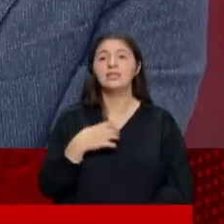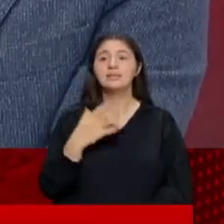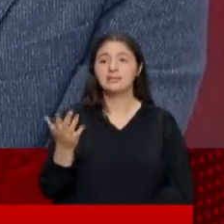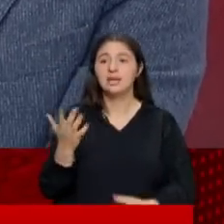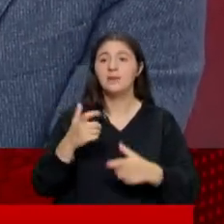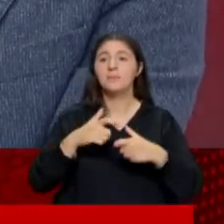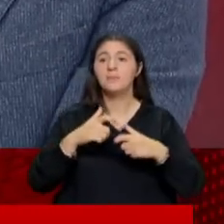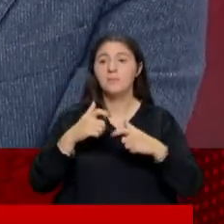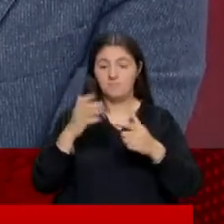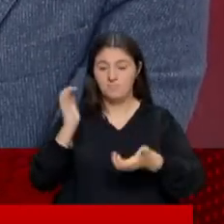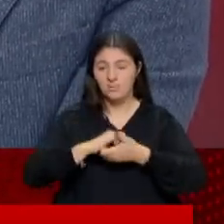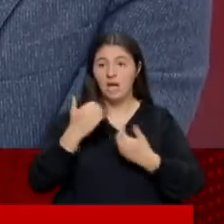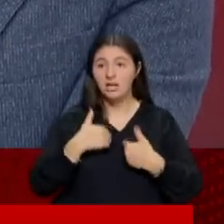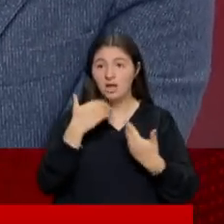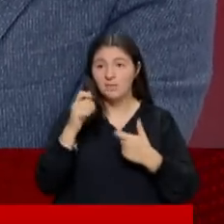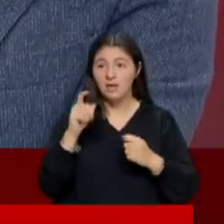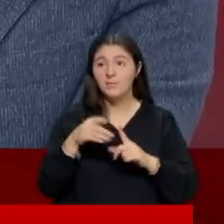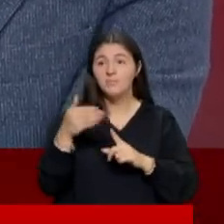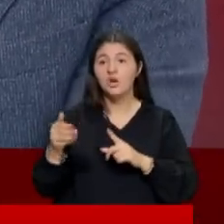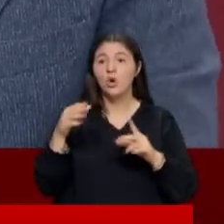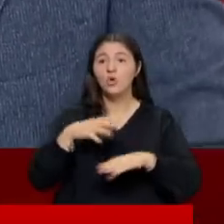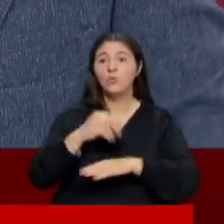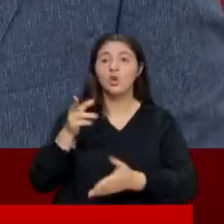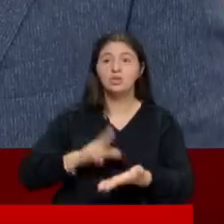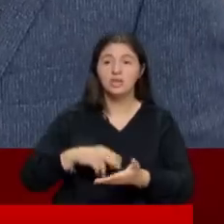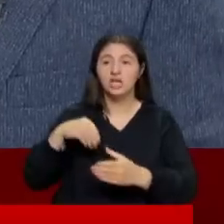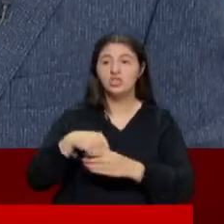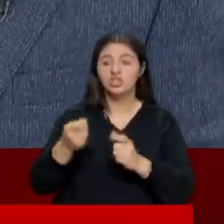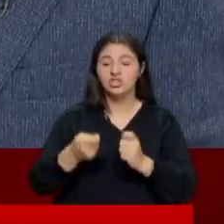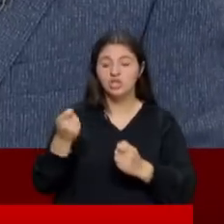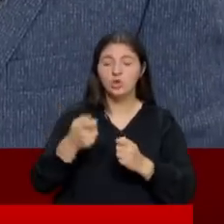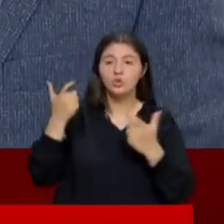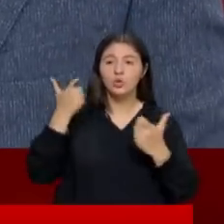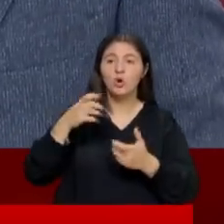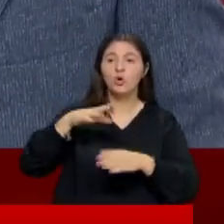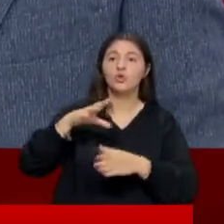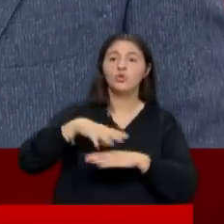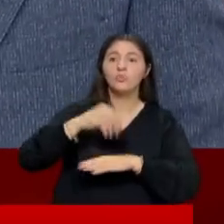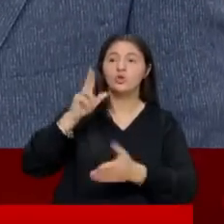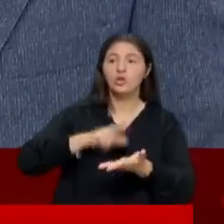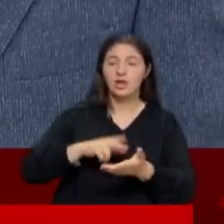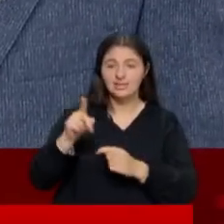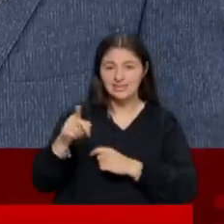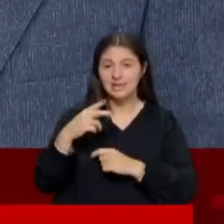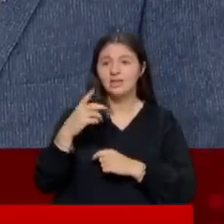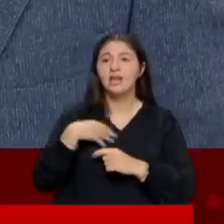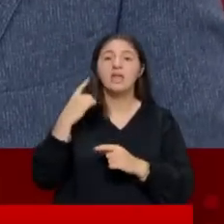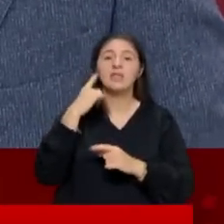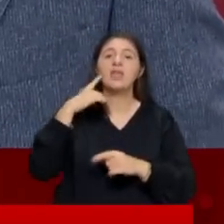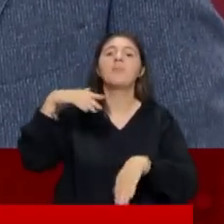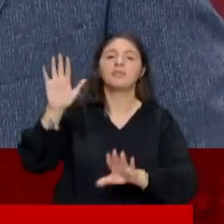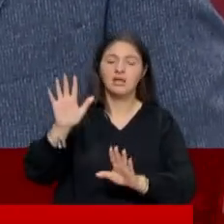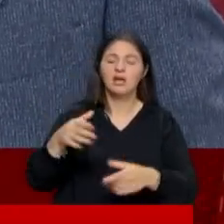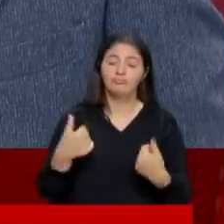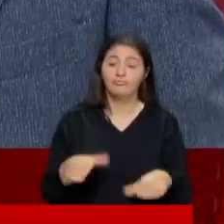birliğin durumunu anlatırken bir başka komisyon üyesi iç işlerinden sorumlu Komisyon üyesi johansın kendisini dinlemek yerine